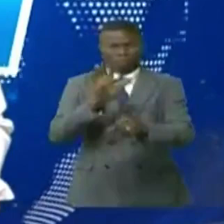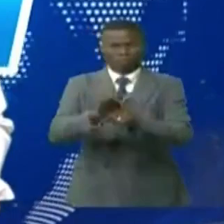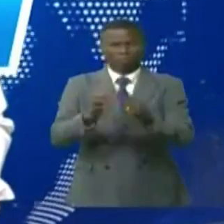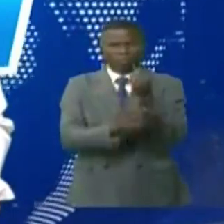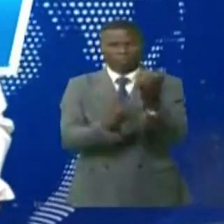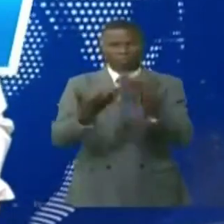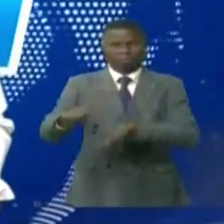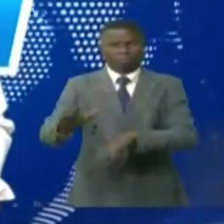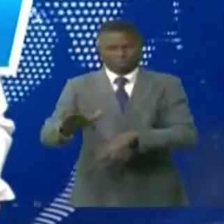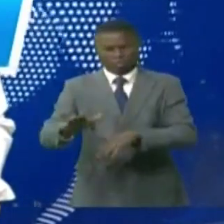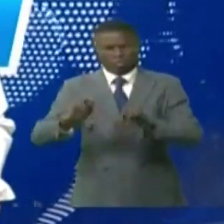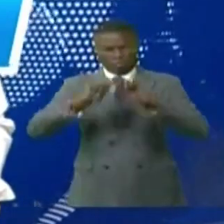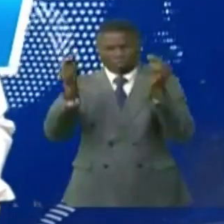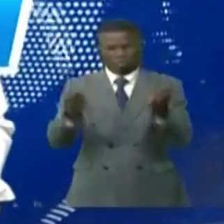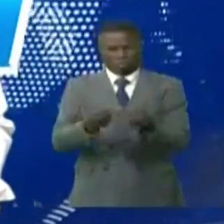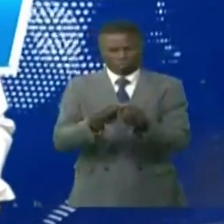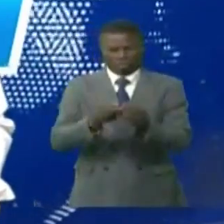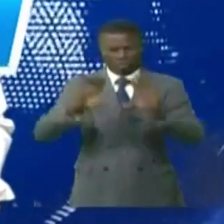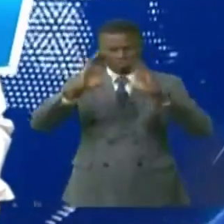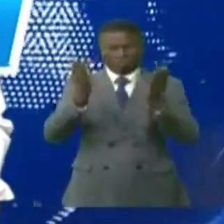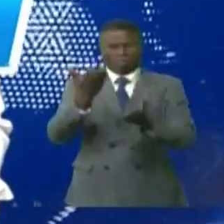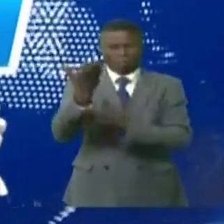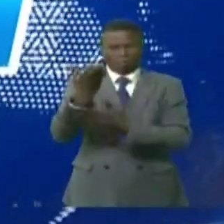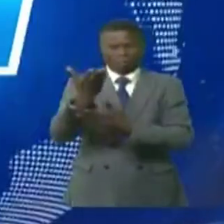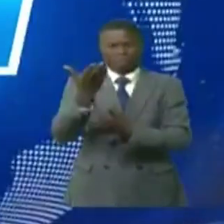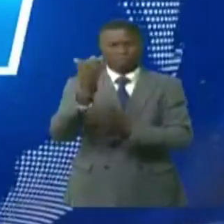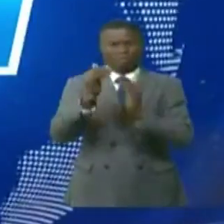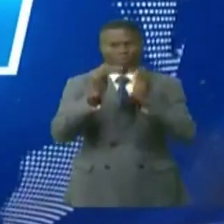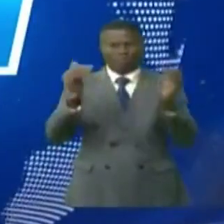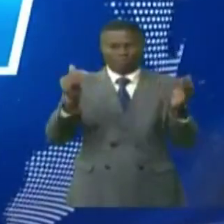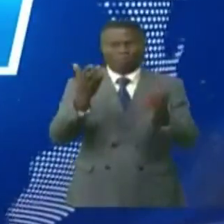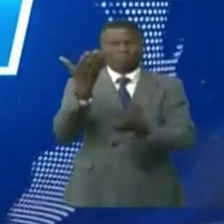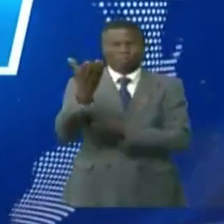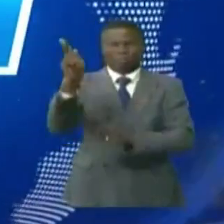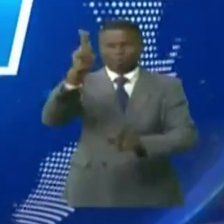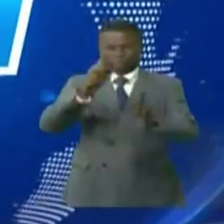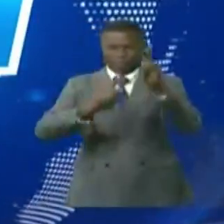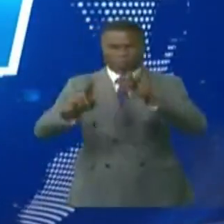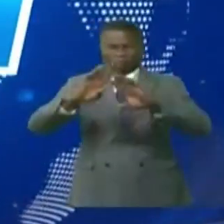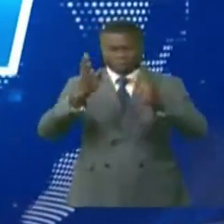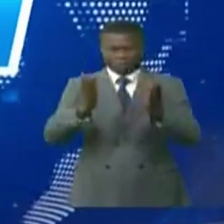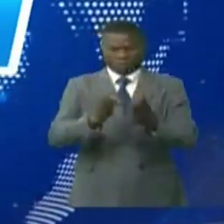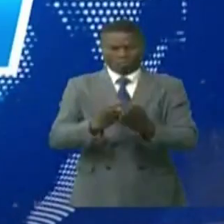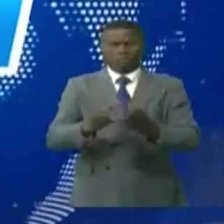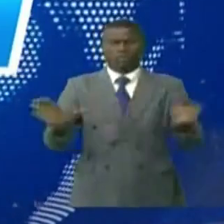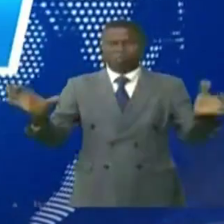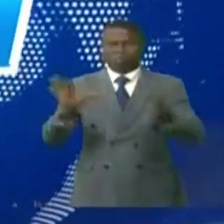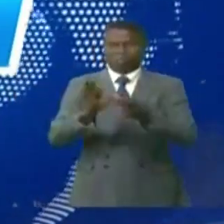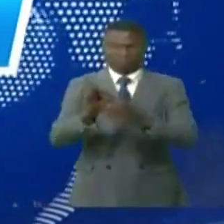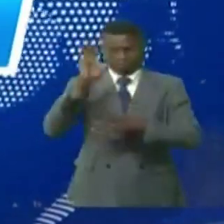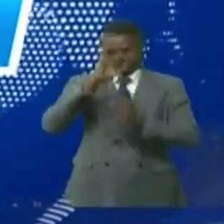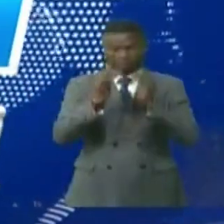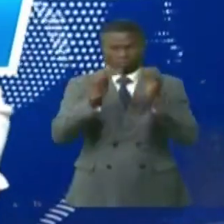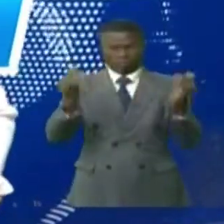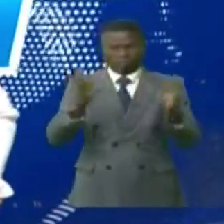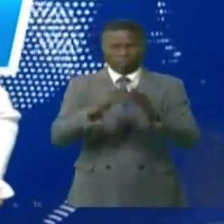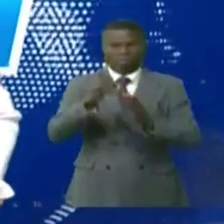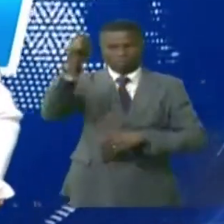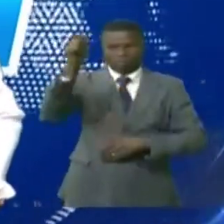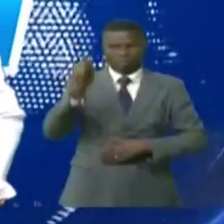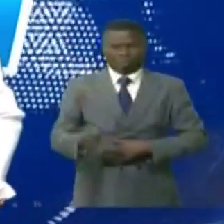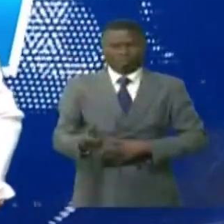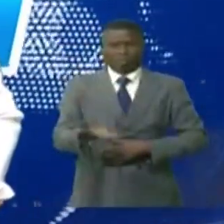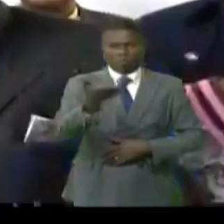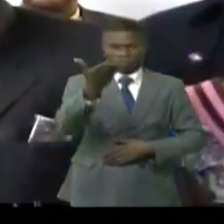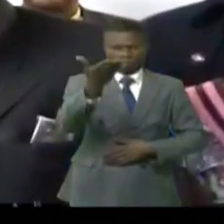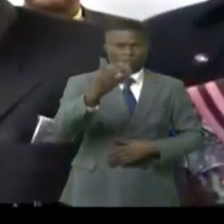le Barça intercommunautaire lance un message de paix et appelle la population à la cohabitation pacifique avec les FARDC. Images